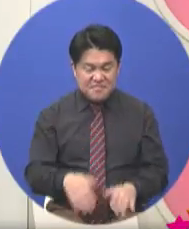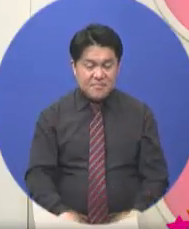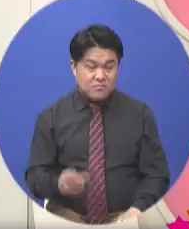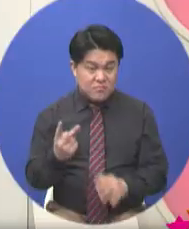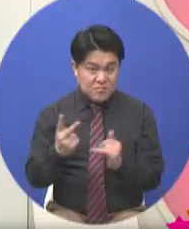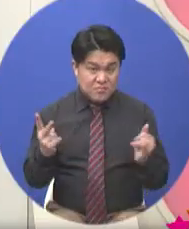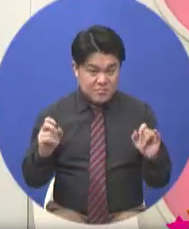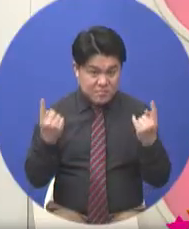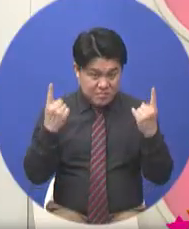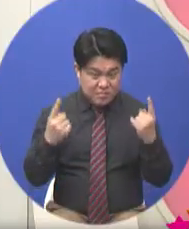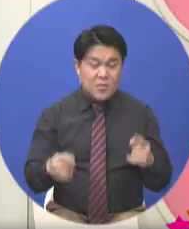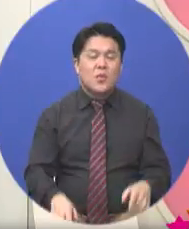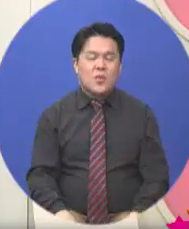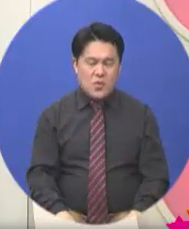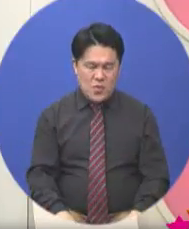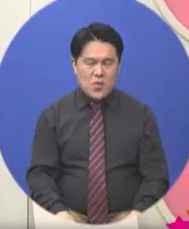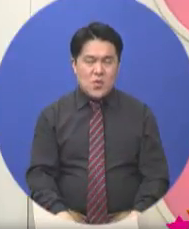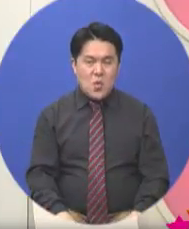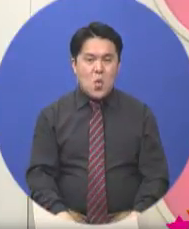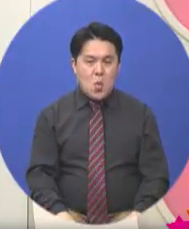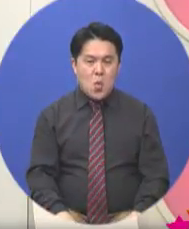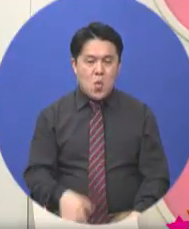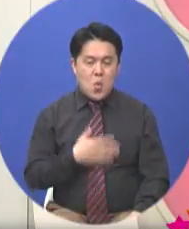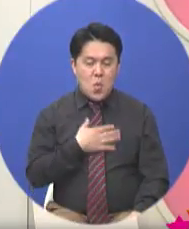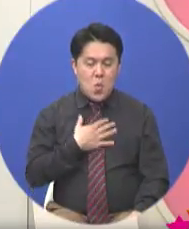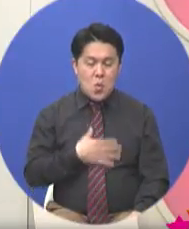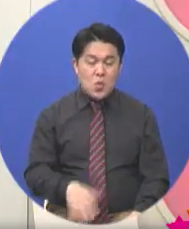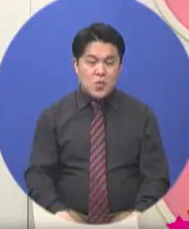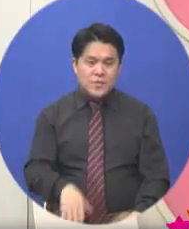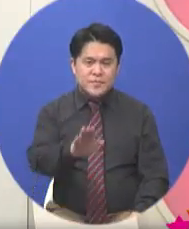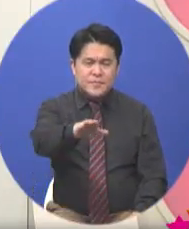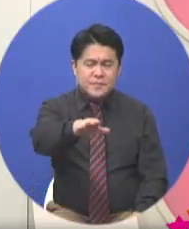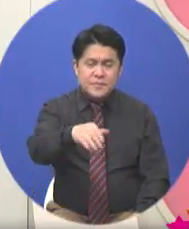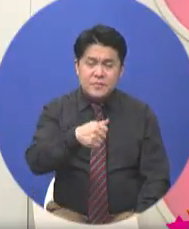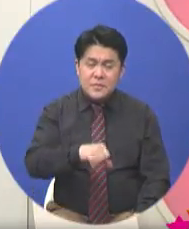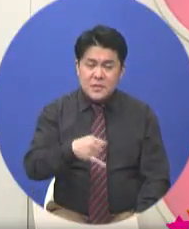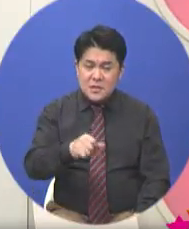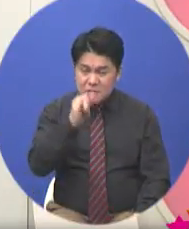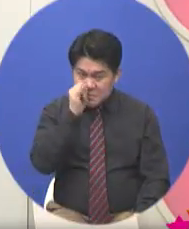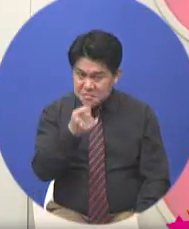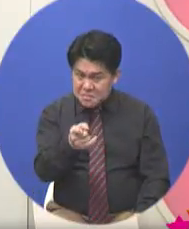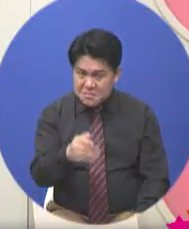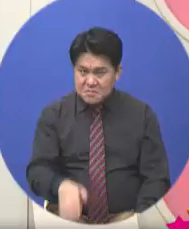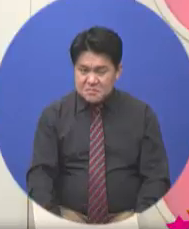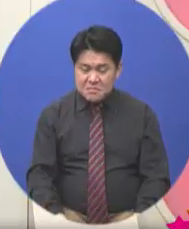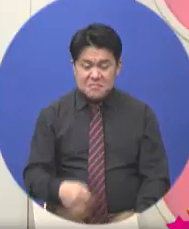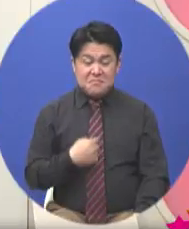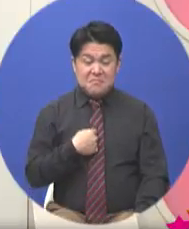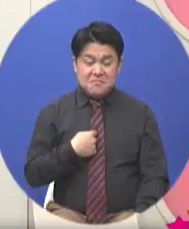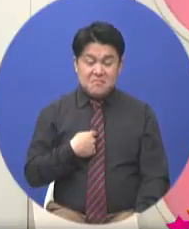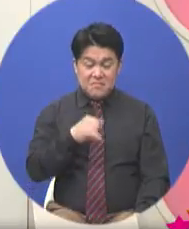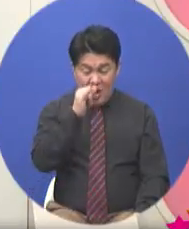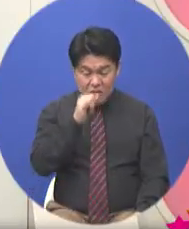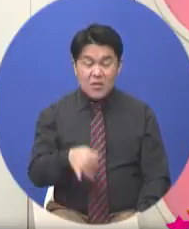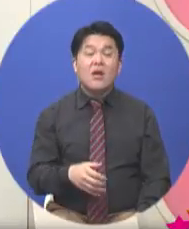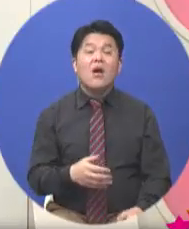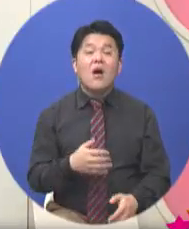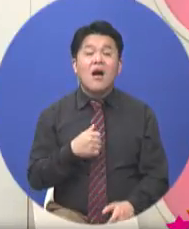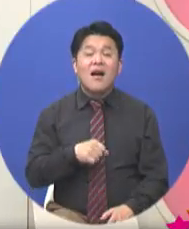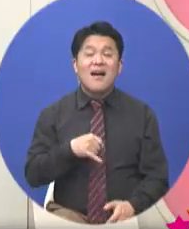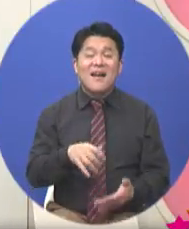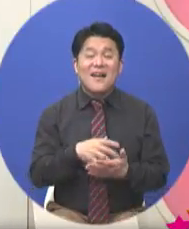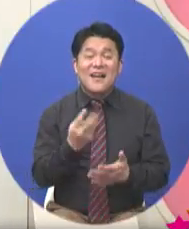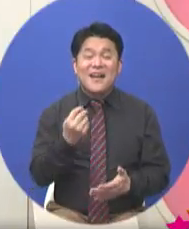두 분 다? 예예. 예. 슬아의 예. 자제분들 계세요? 예, 있습니다. 몇